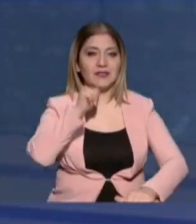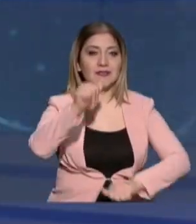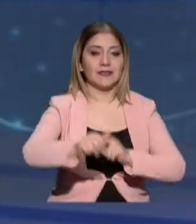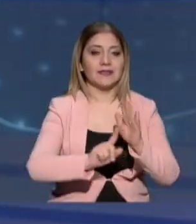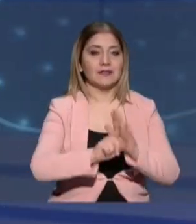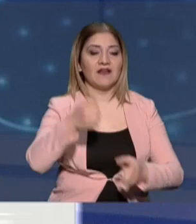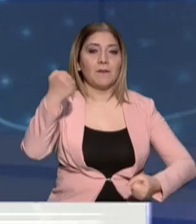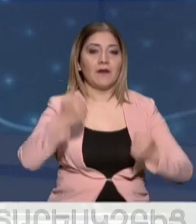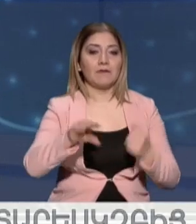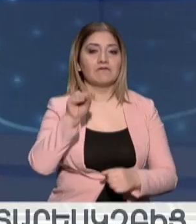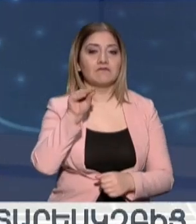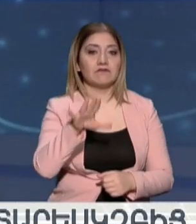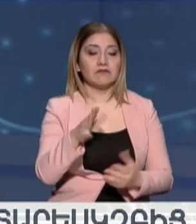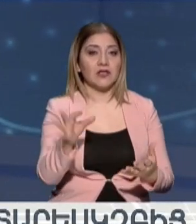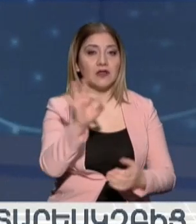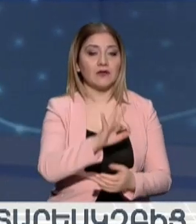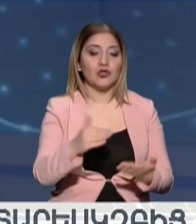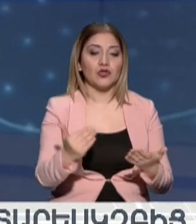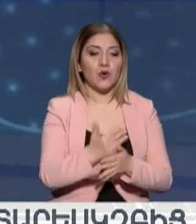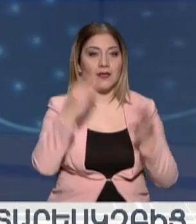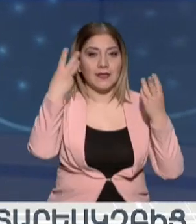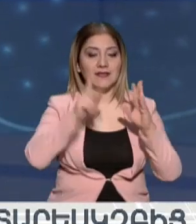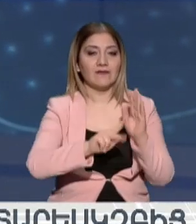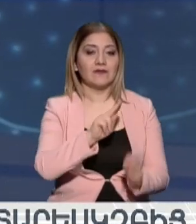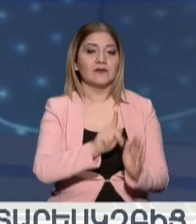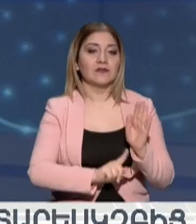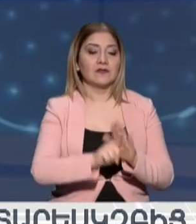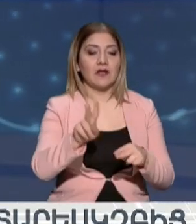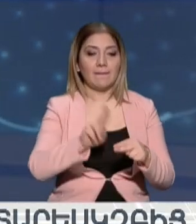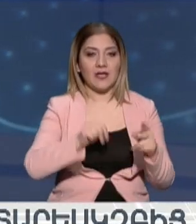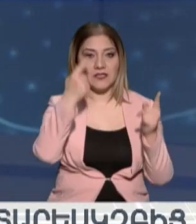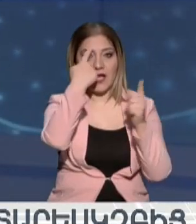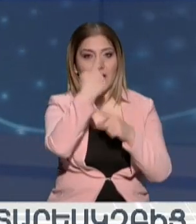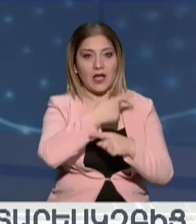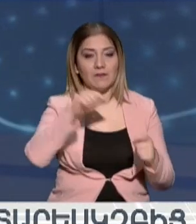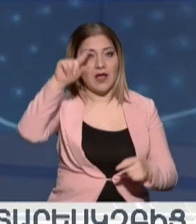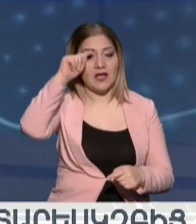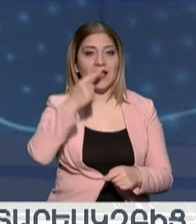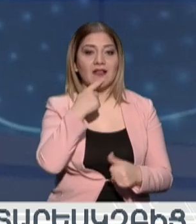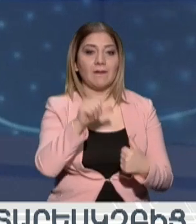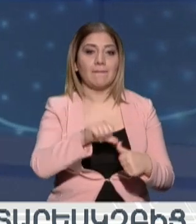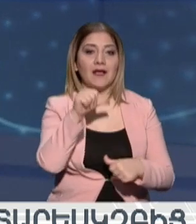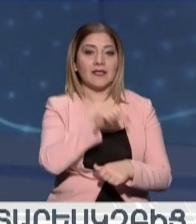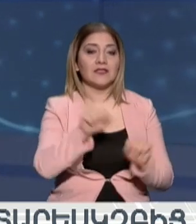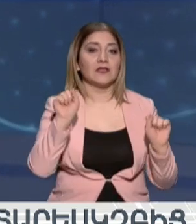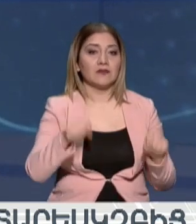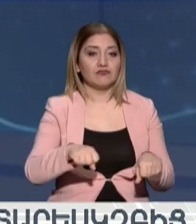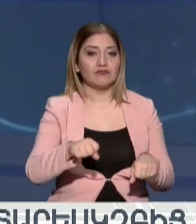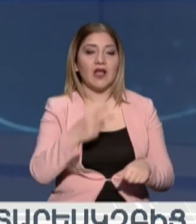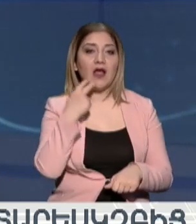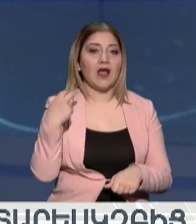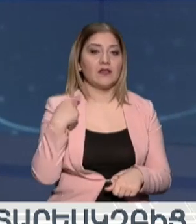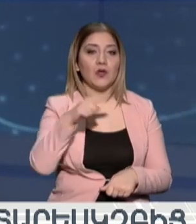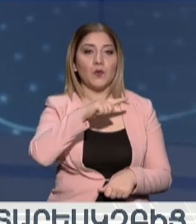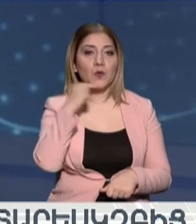Տարեսկզբից վարորդական իրավունքի վկայական ստանալու նոր կարգ է գործում։ Ոստիկանությունը տեղեկացնում է, որ հայերենից բացի հնարավոր է դարձել նաև